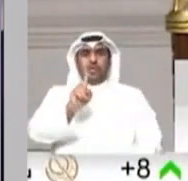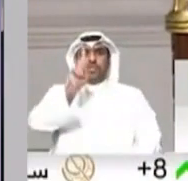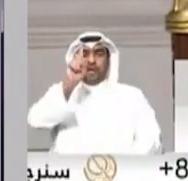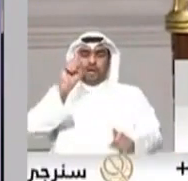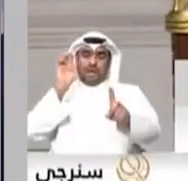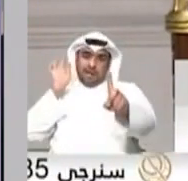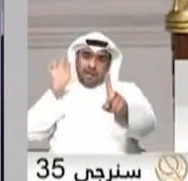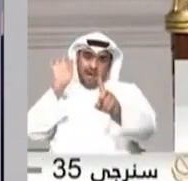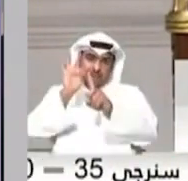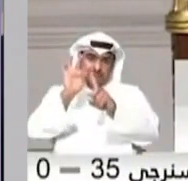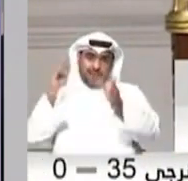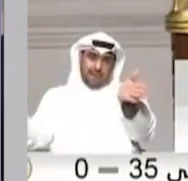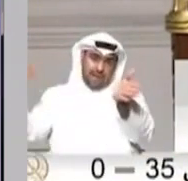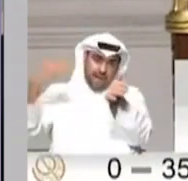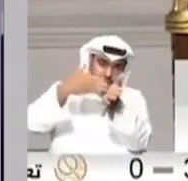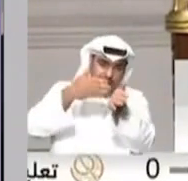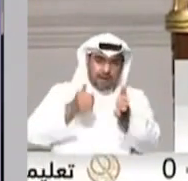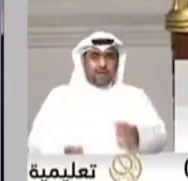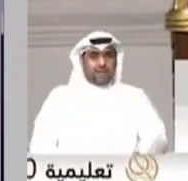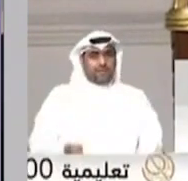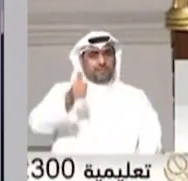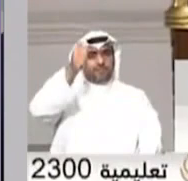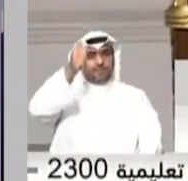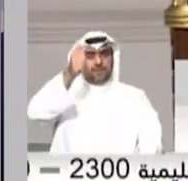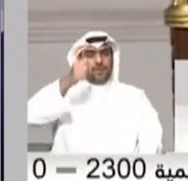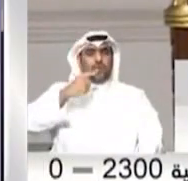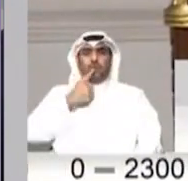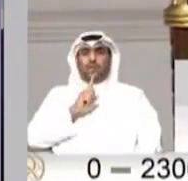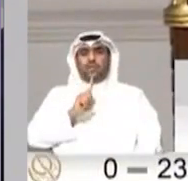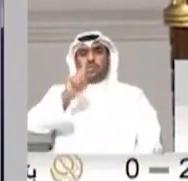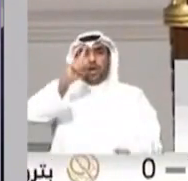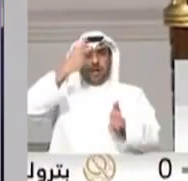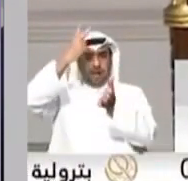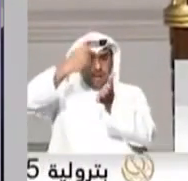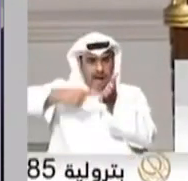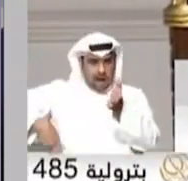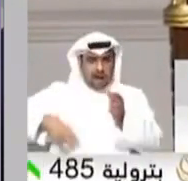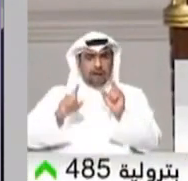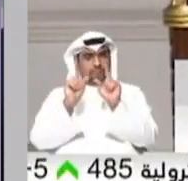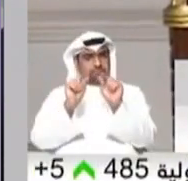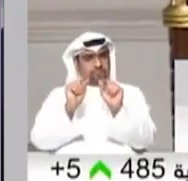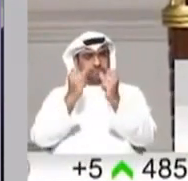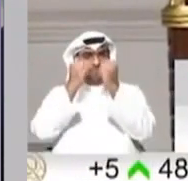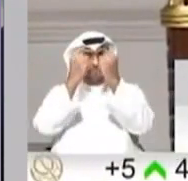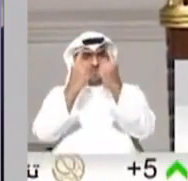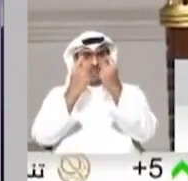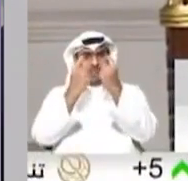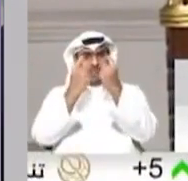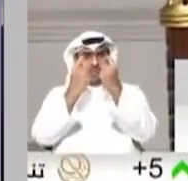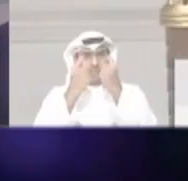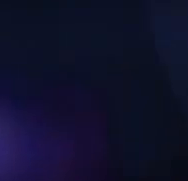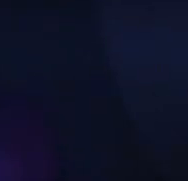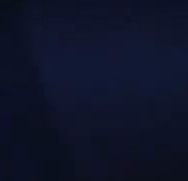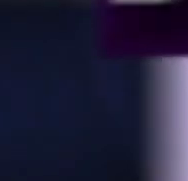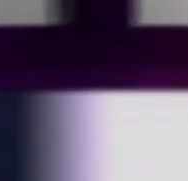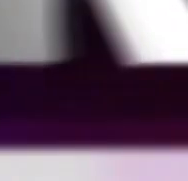ومتابعة تنفيذ قراراتهم المتخذة في اجتماعاتهم السابقة.